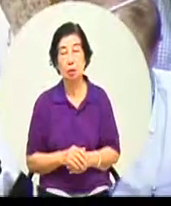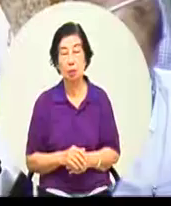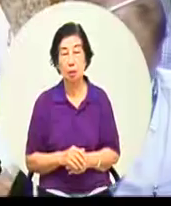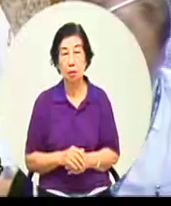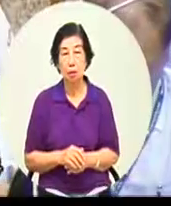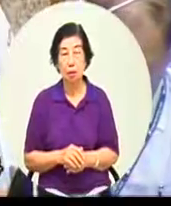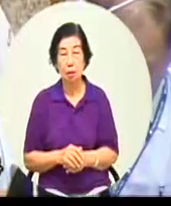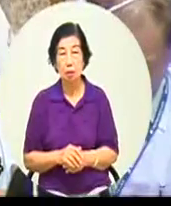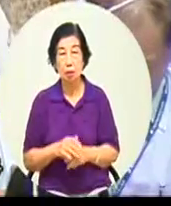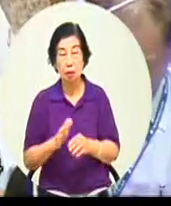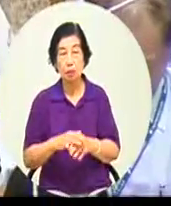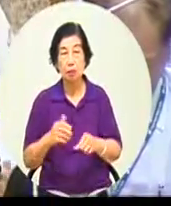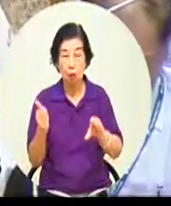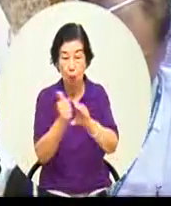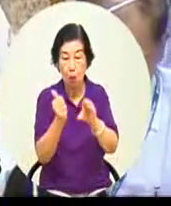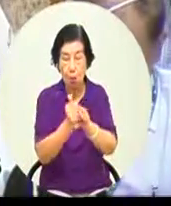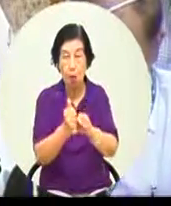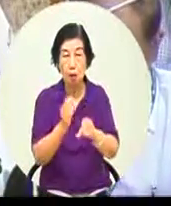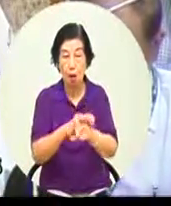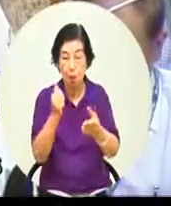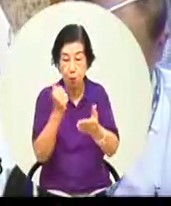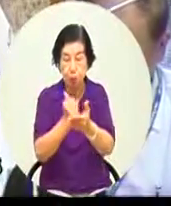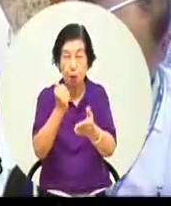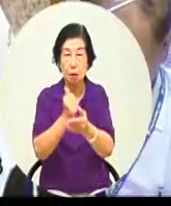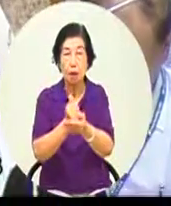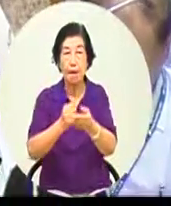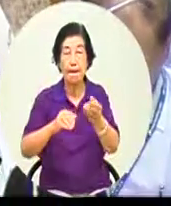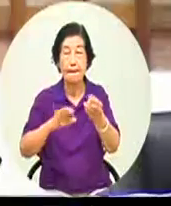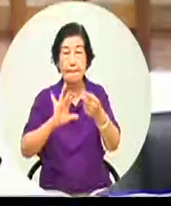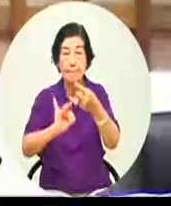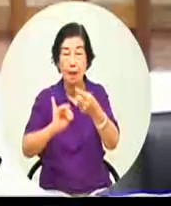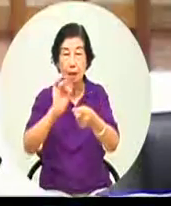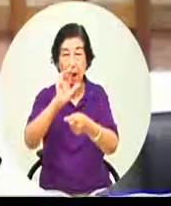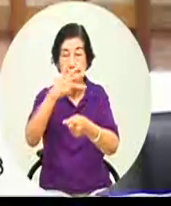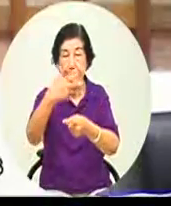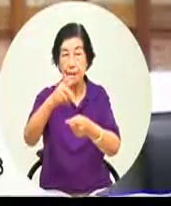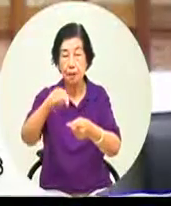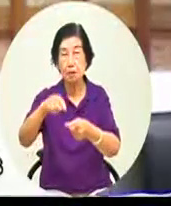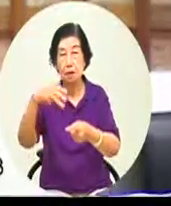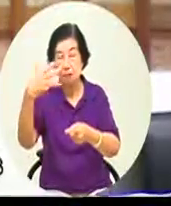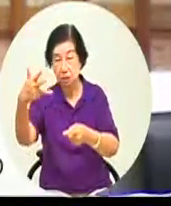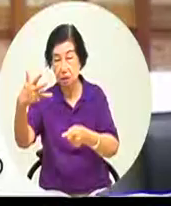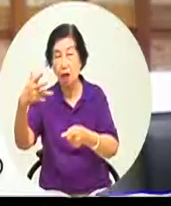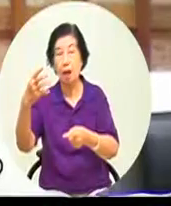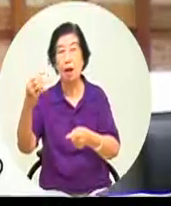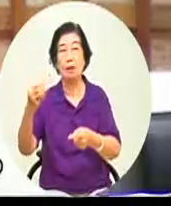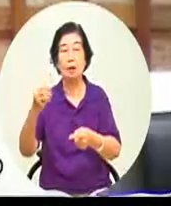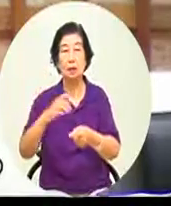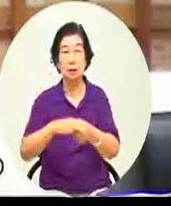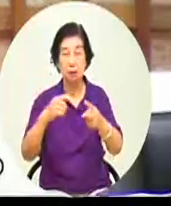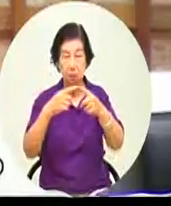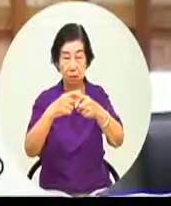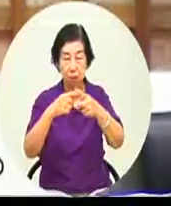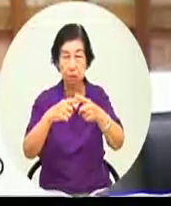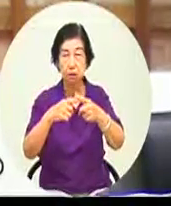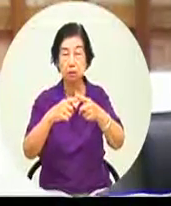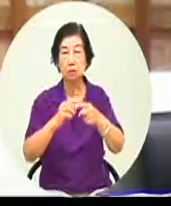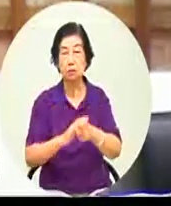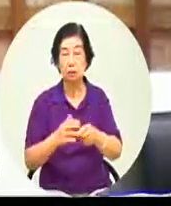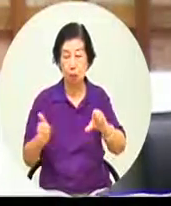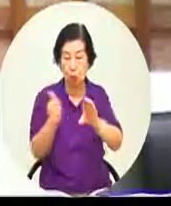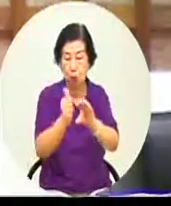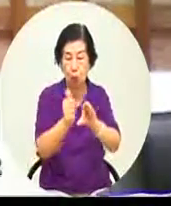到8.3万人次才可以平衡嘛？ 对， 你有没有把握？是不是变成另外一个前坑嘛？因为你整个的一